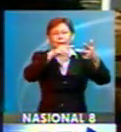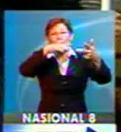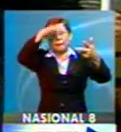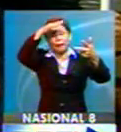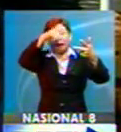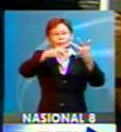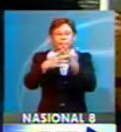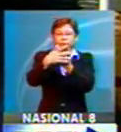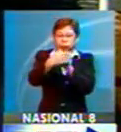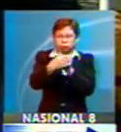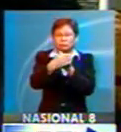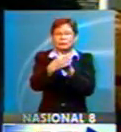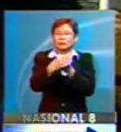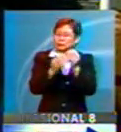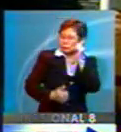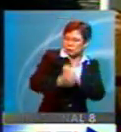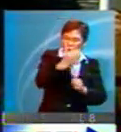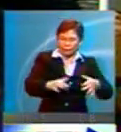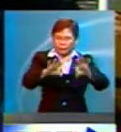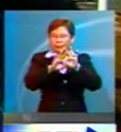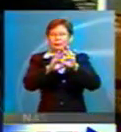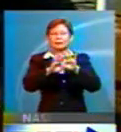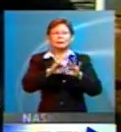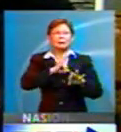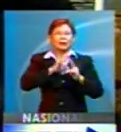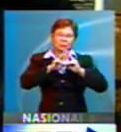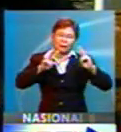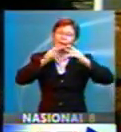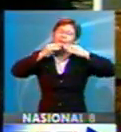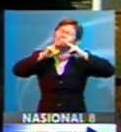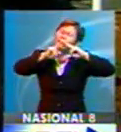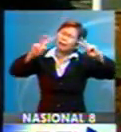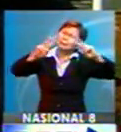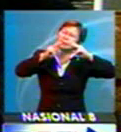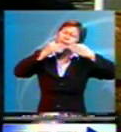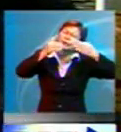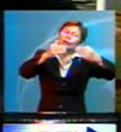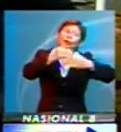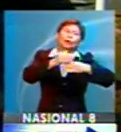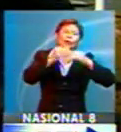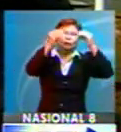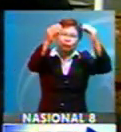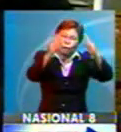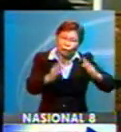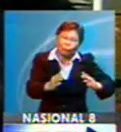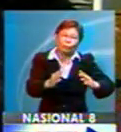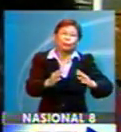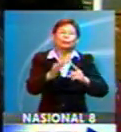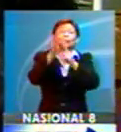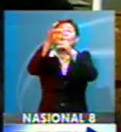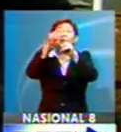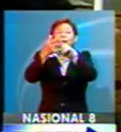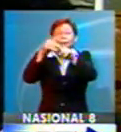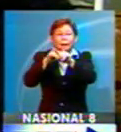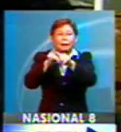ibu bapa murid juga sangat penting. Sebenarnya saya sangat terima kasih kepada semua warga Cicih, terutamanya